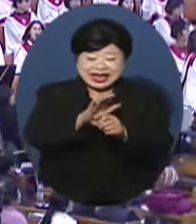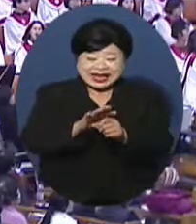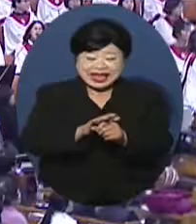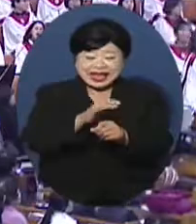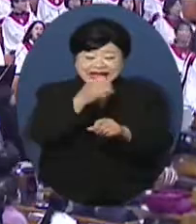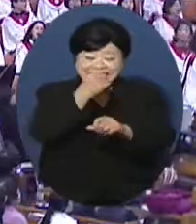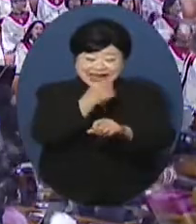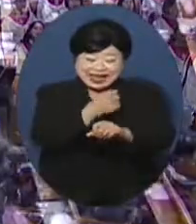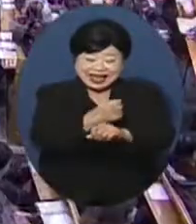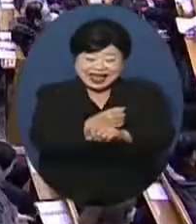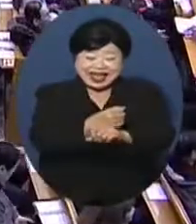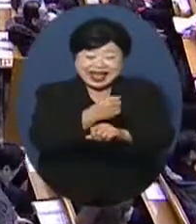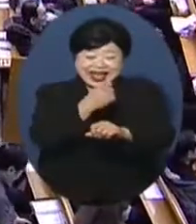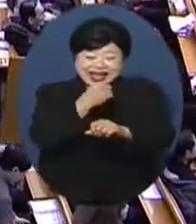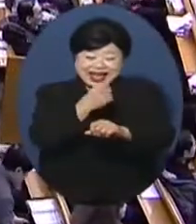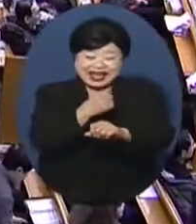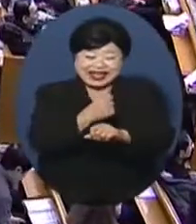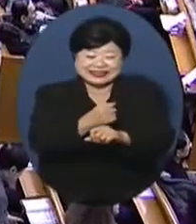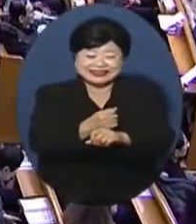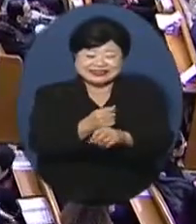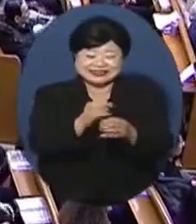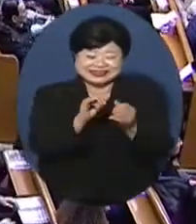으 아